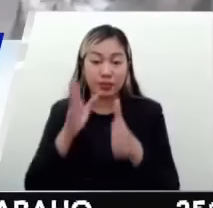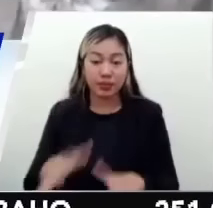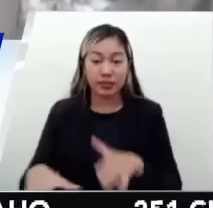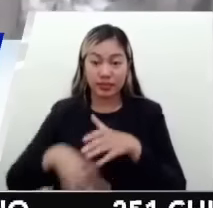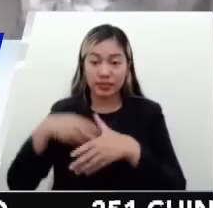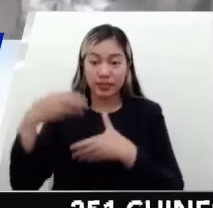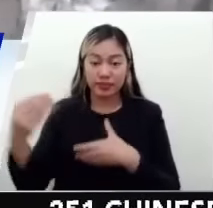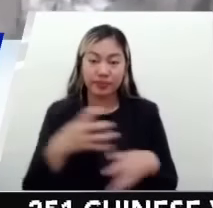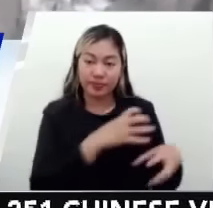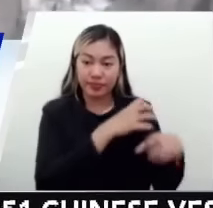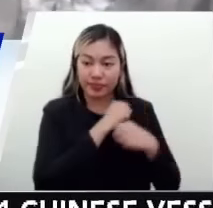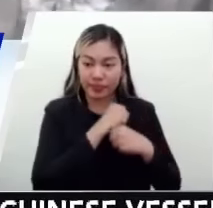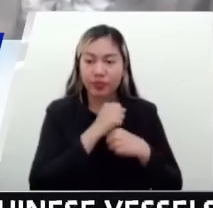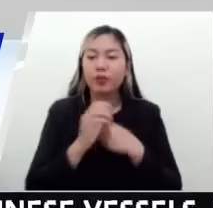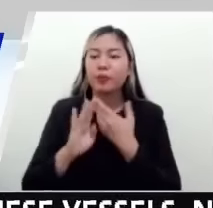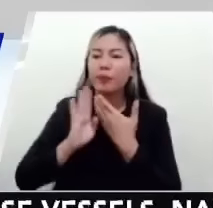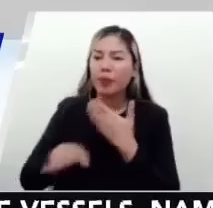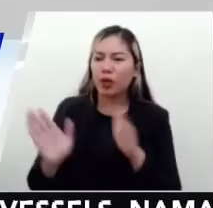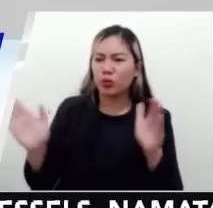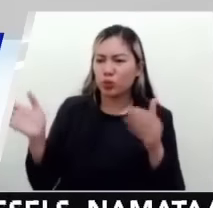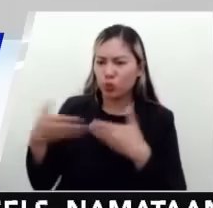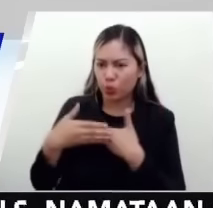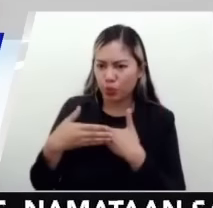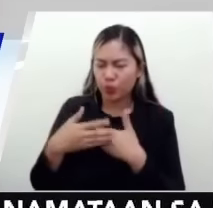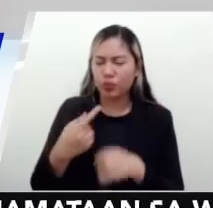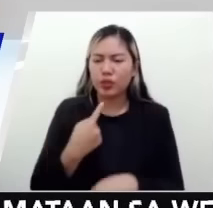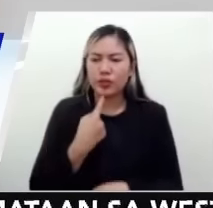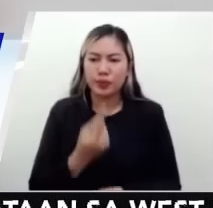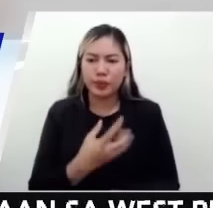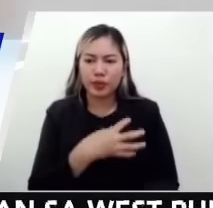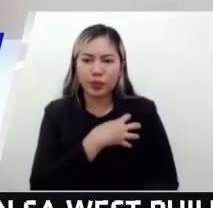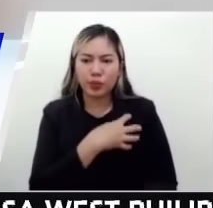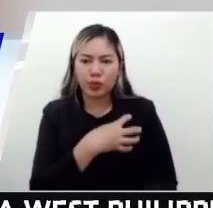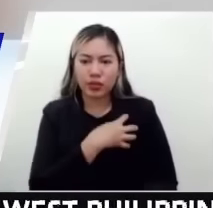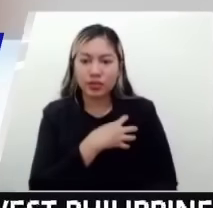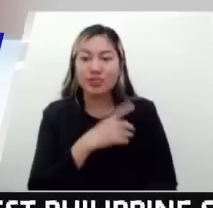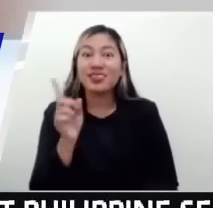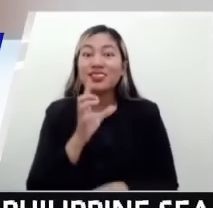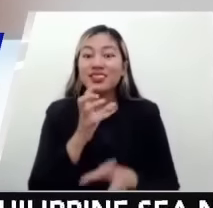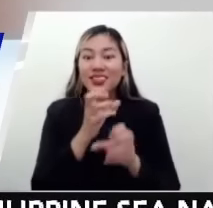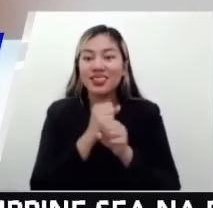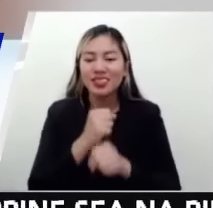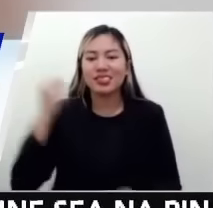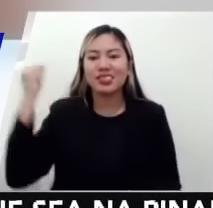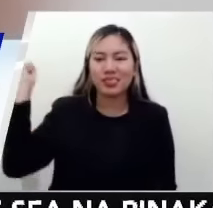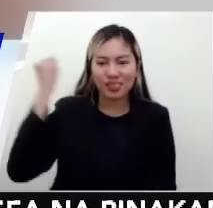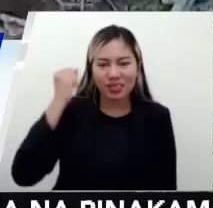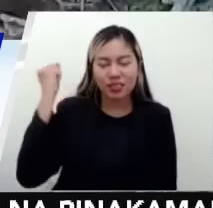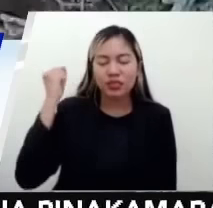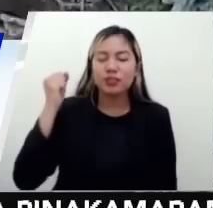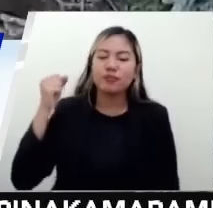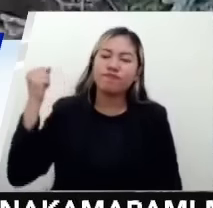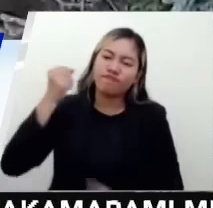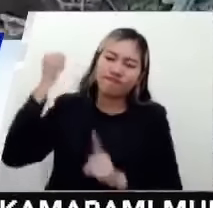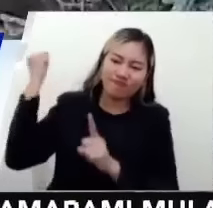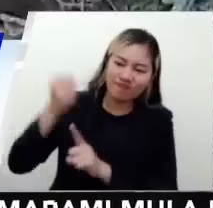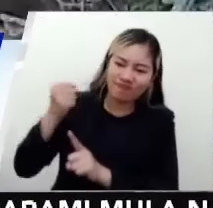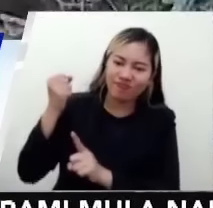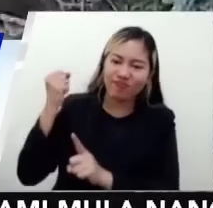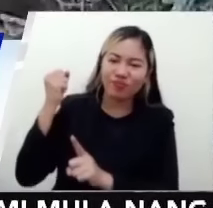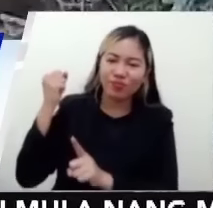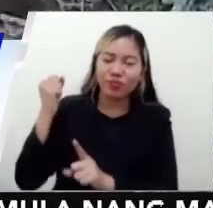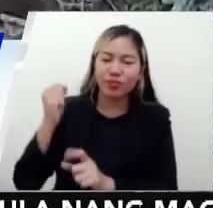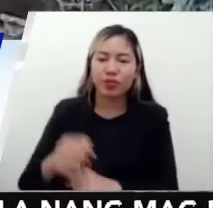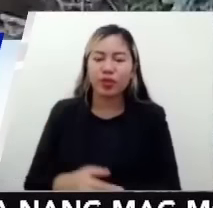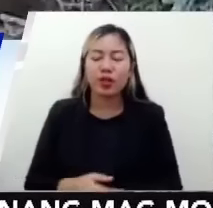kwarto. Ayon sa pulisya, kutsilyo ang kinuha na ginamit ng sospek para saksakin ang biktima. Matapos ang